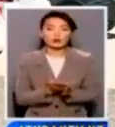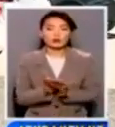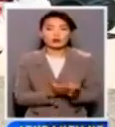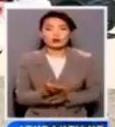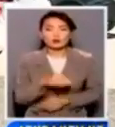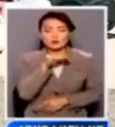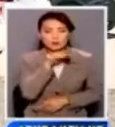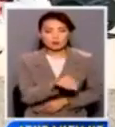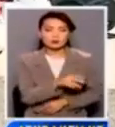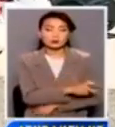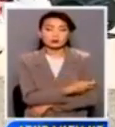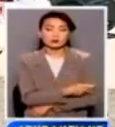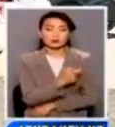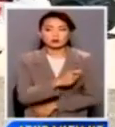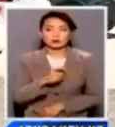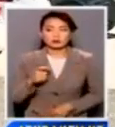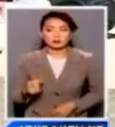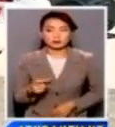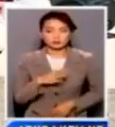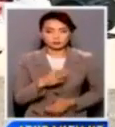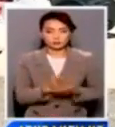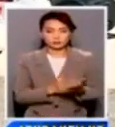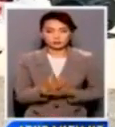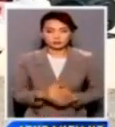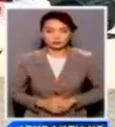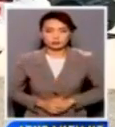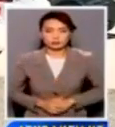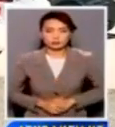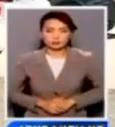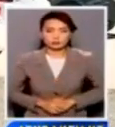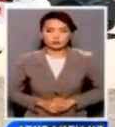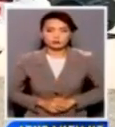майданның ең алдыңғы шебінде жүріп қызмет жасап жүрген